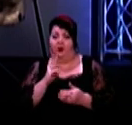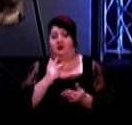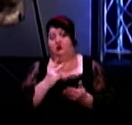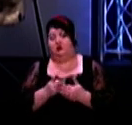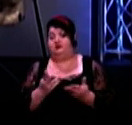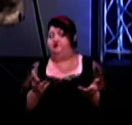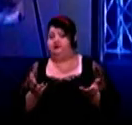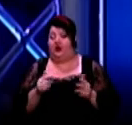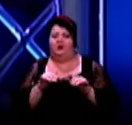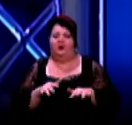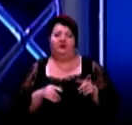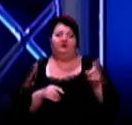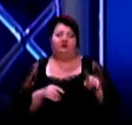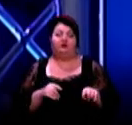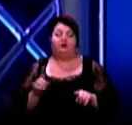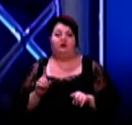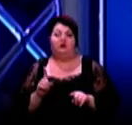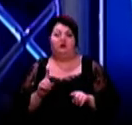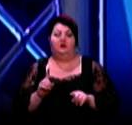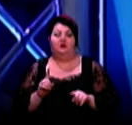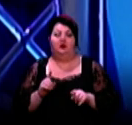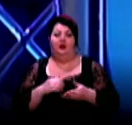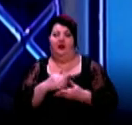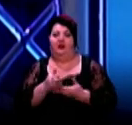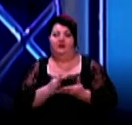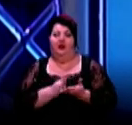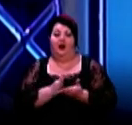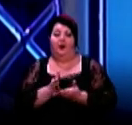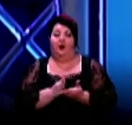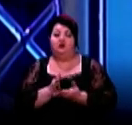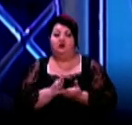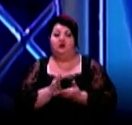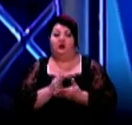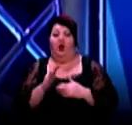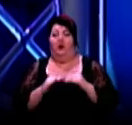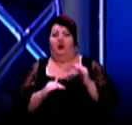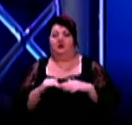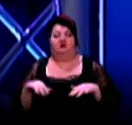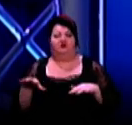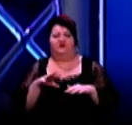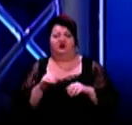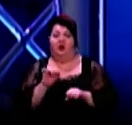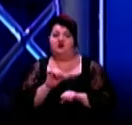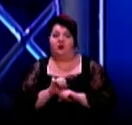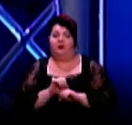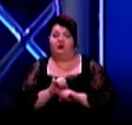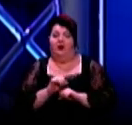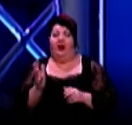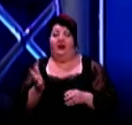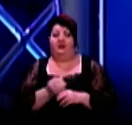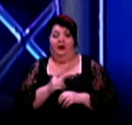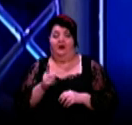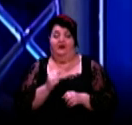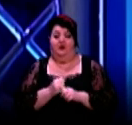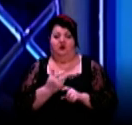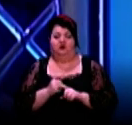як. Справа в тому, що сфера послуг практично вся зупинилася. Тому знайти в ній роботу досить